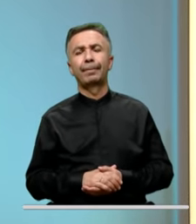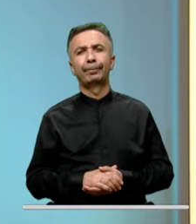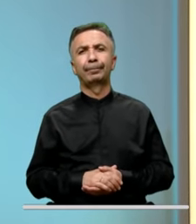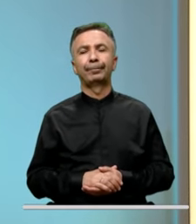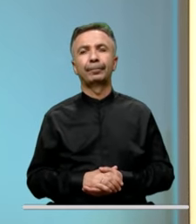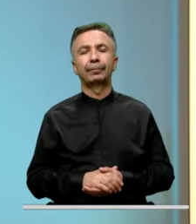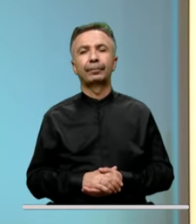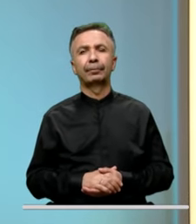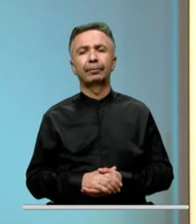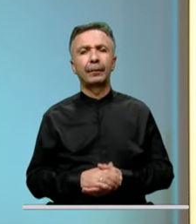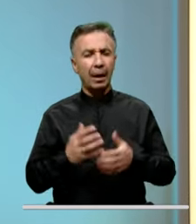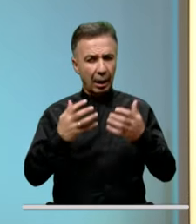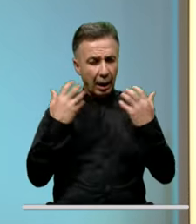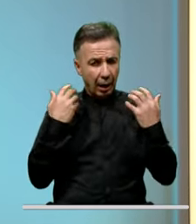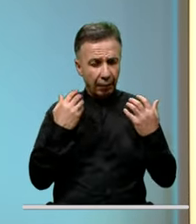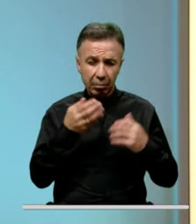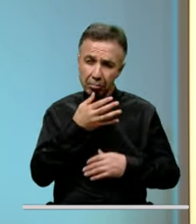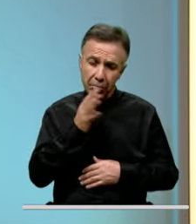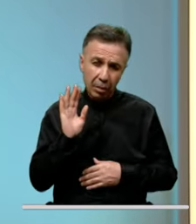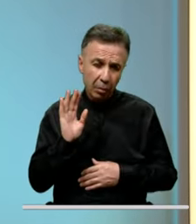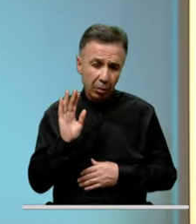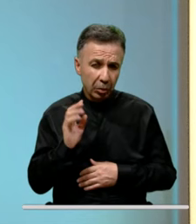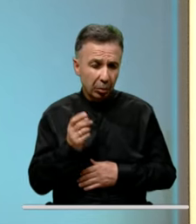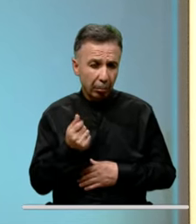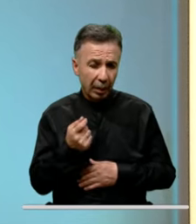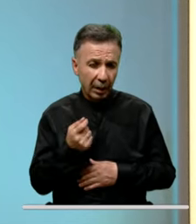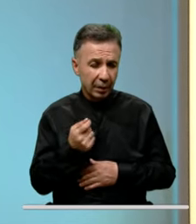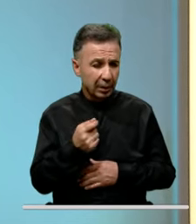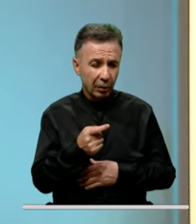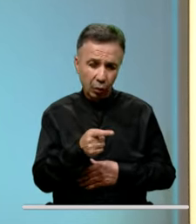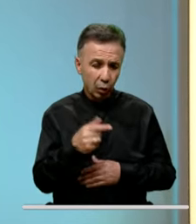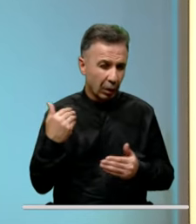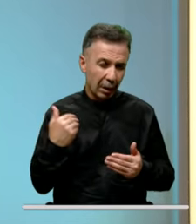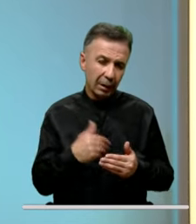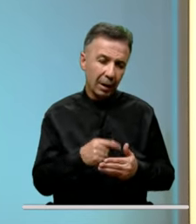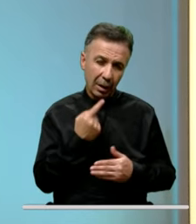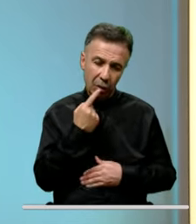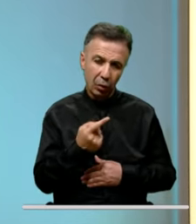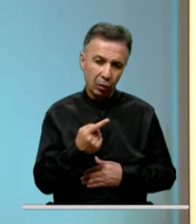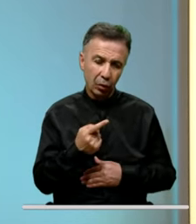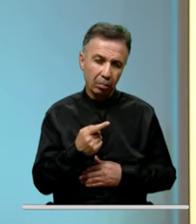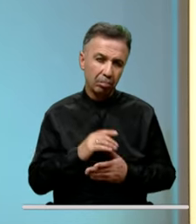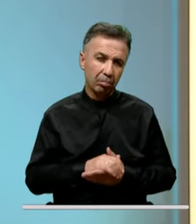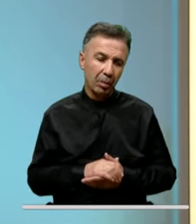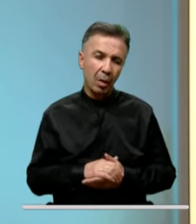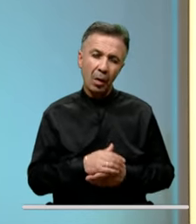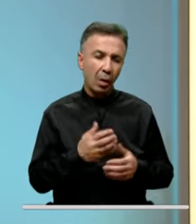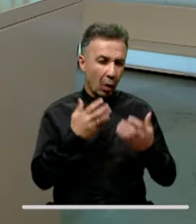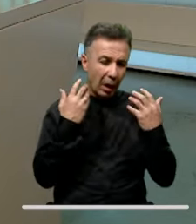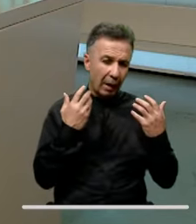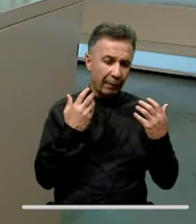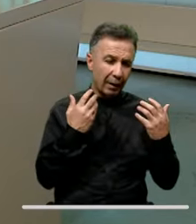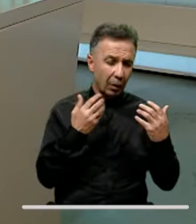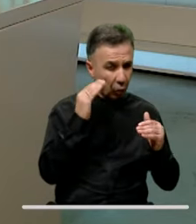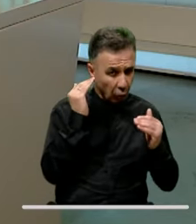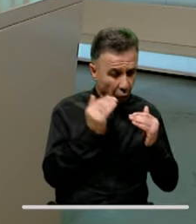verilecek? Yani hayvan belli olmadığı halde bir de fiyatı sabit. İşte şu kadar bedel değilmez. O bedel hayvana denk düşer